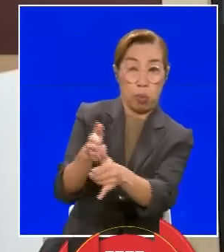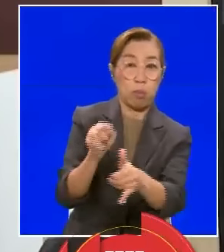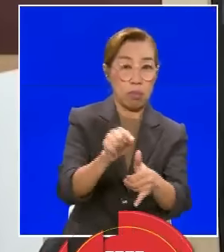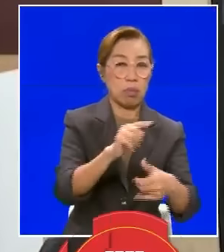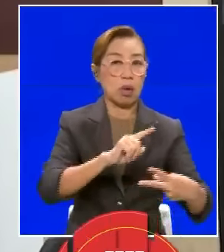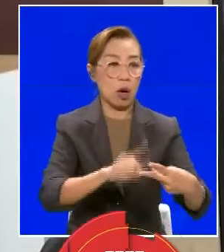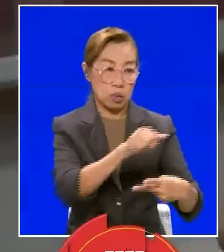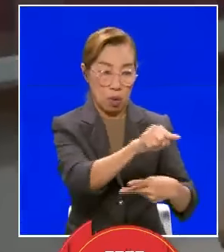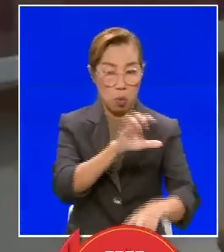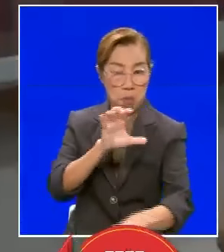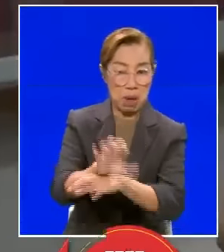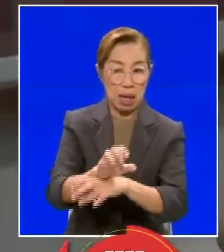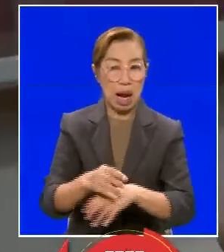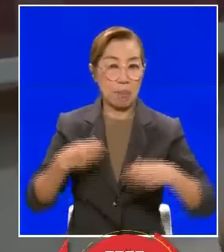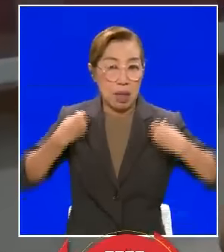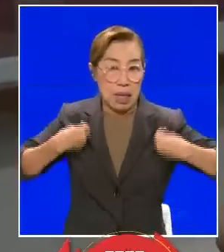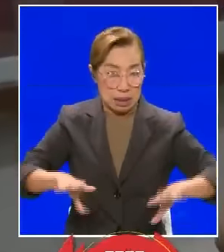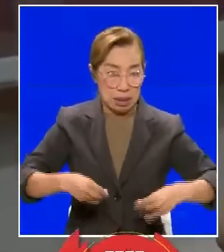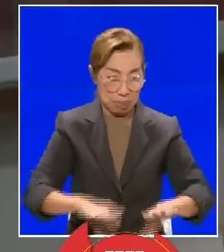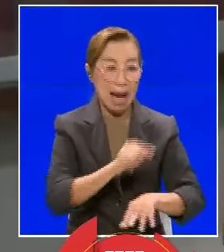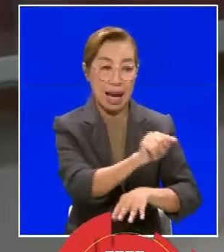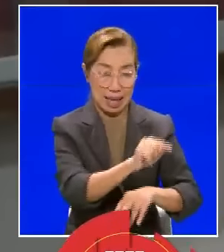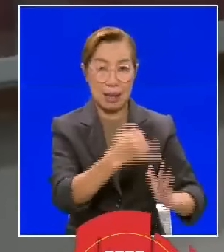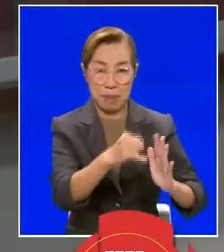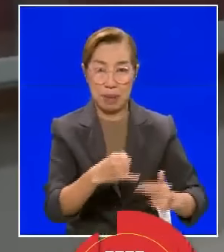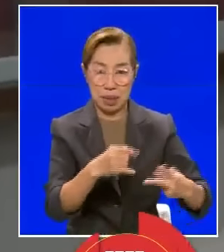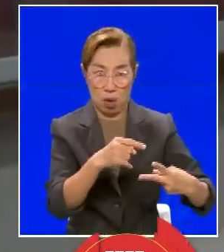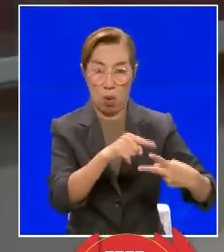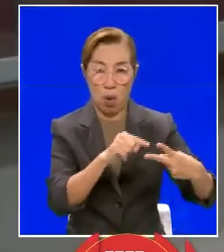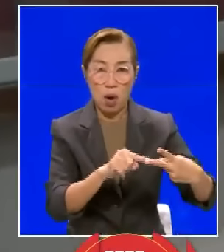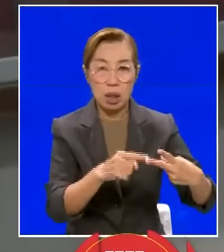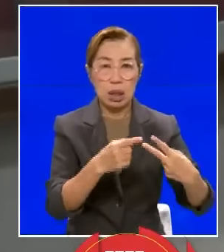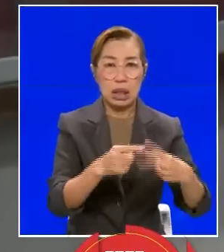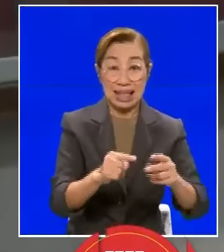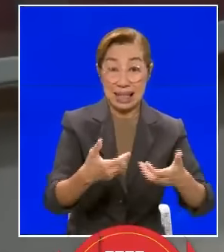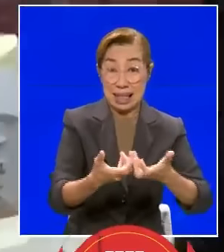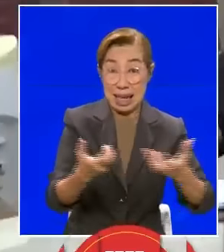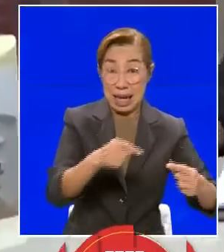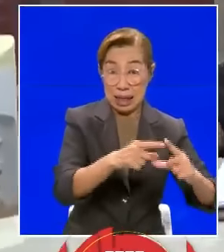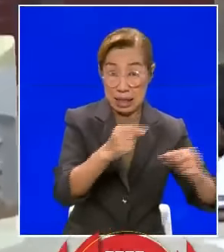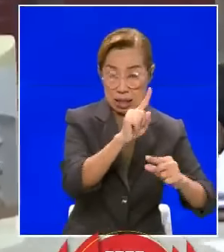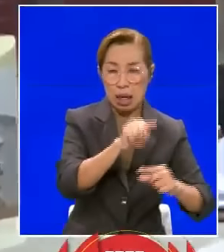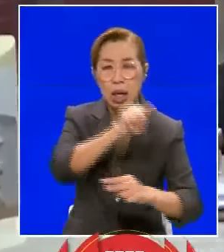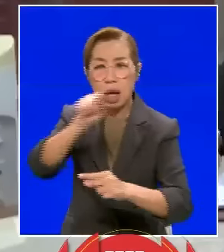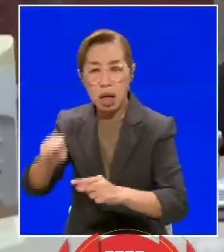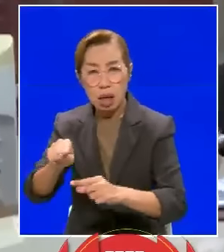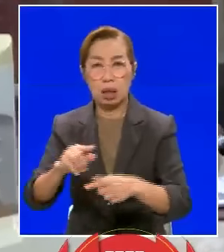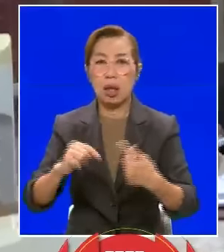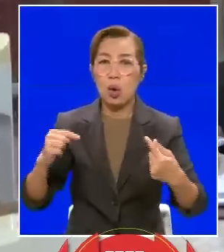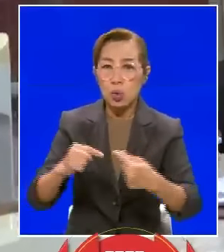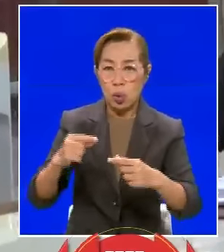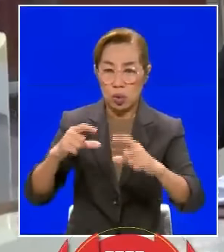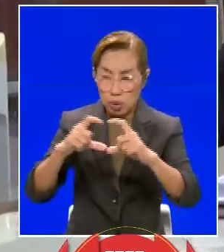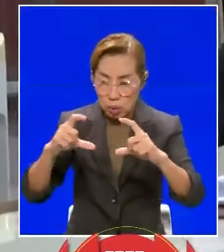ผู้อื่นให้ถอดเสื้อผ้านะครับส่วนอีกคดีหนึ่งก็คือการเจอสารเสพติดครับในถุงซิปล็อกช่วงเช้าที่ผ่านม